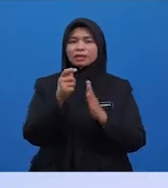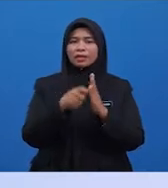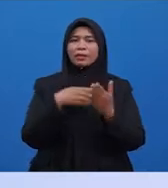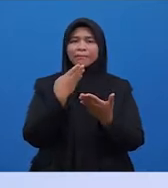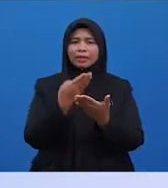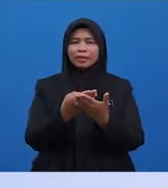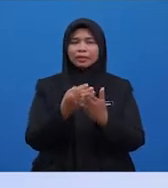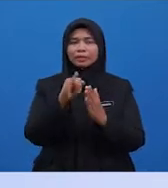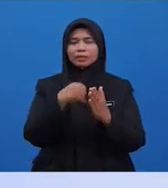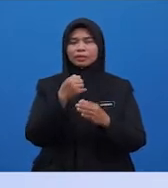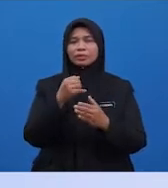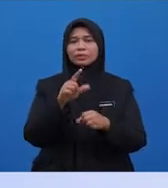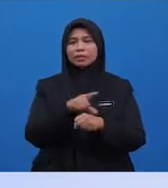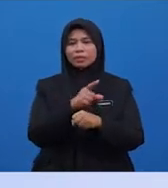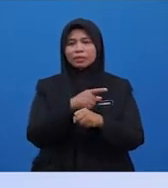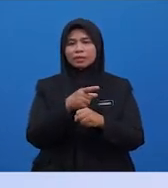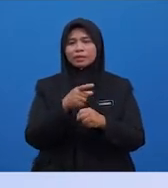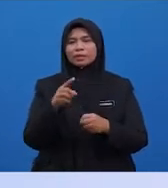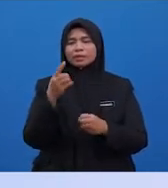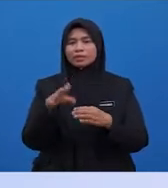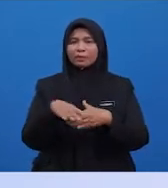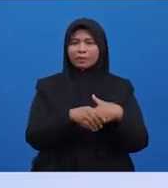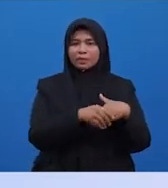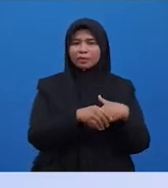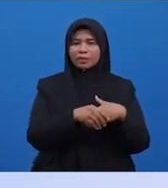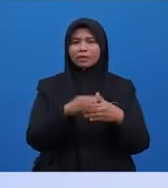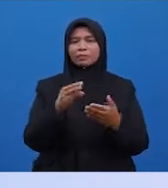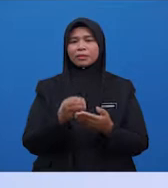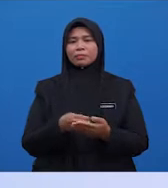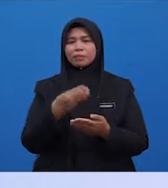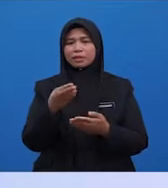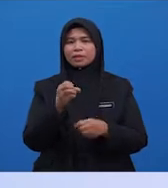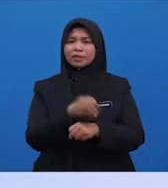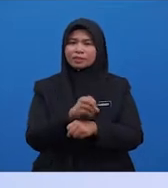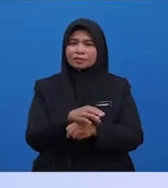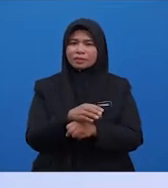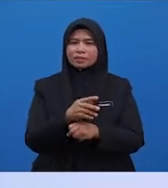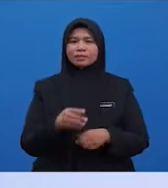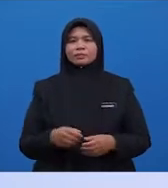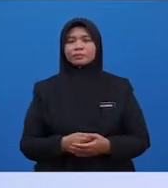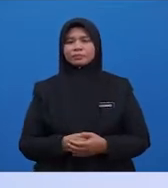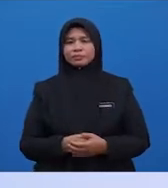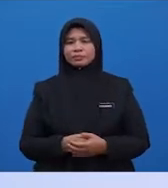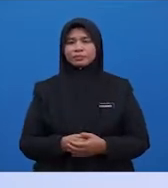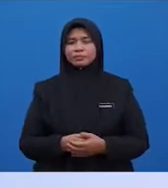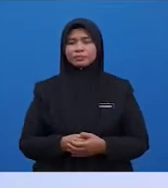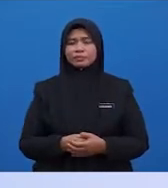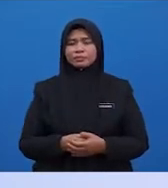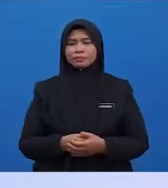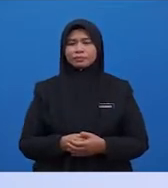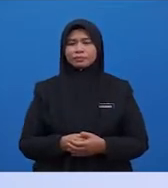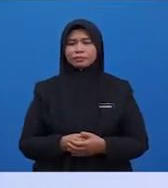Jurulatih sentiasa membimbing dan memberi nasihat sama ada di dalam latihan maupun di luar